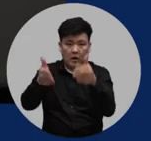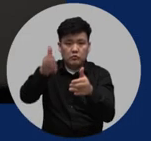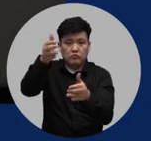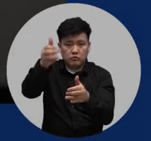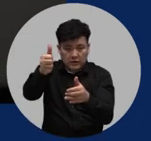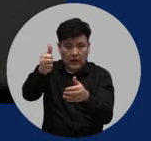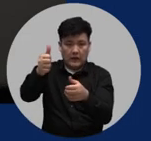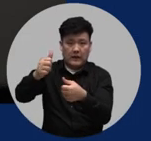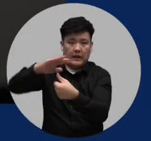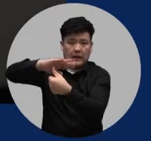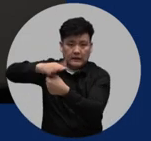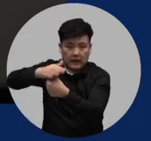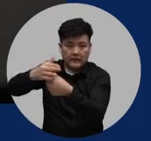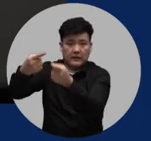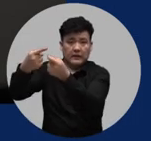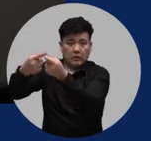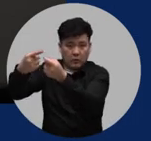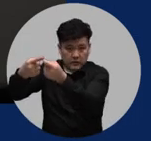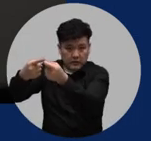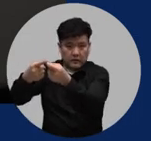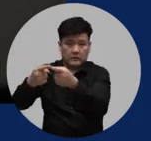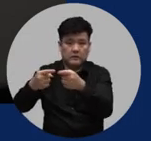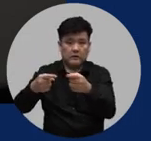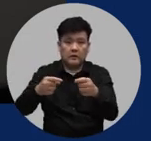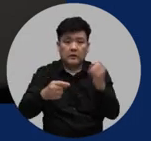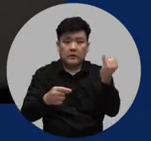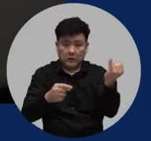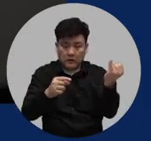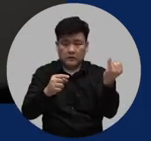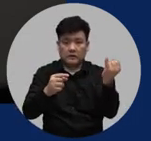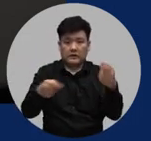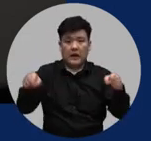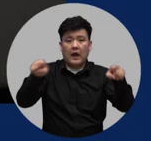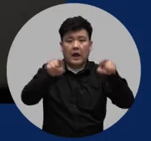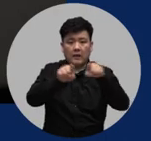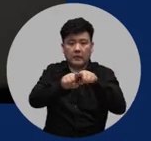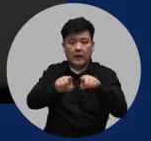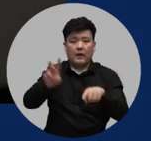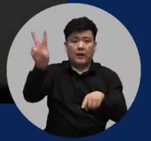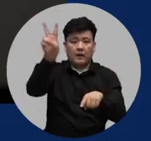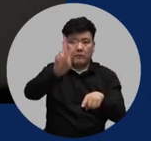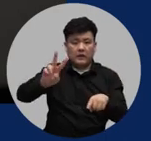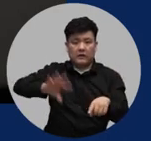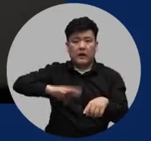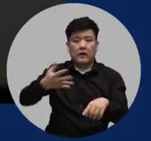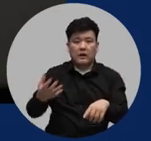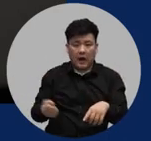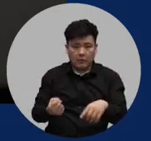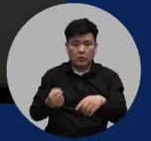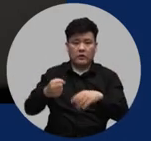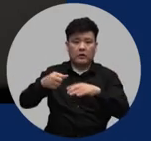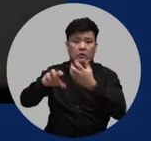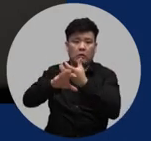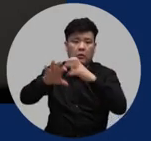부장직급의 난쟁이 1은 백설 여직원과 베트남, 캄보디아로 해외 출장을 떠나게